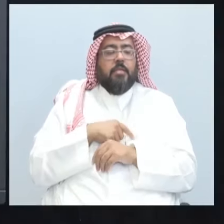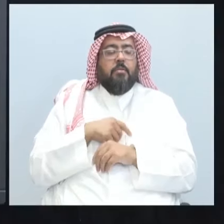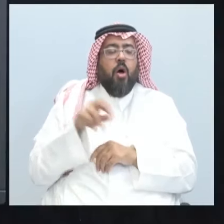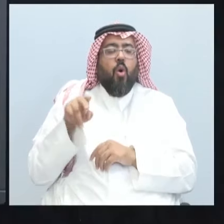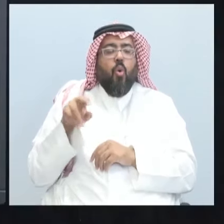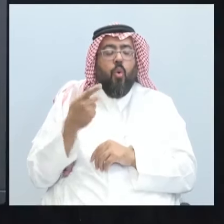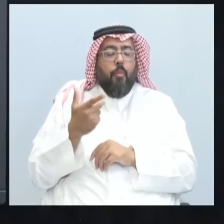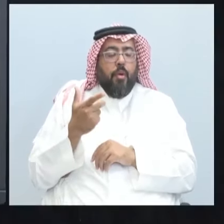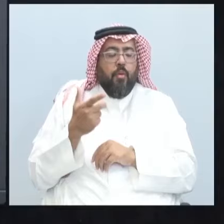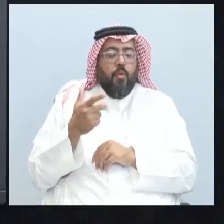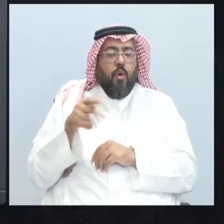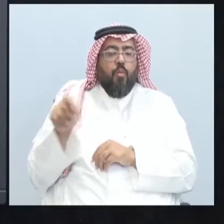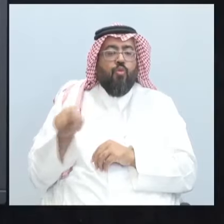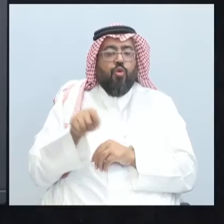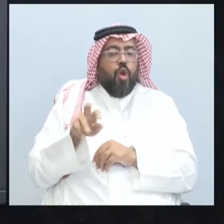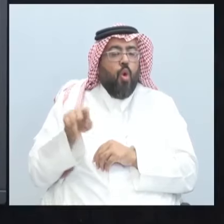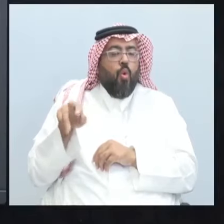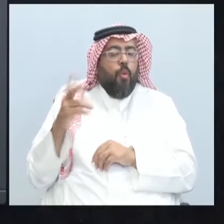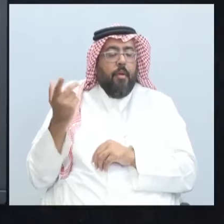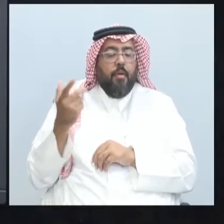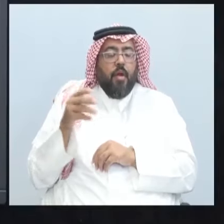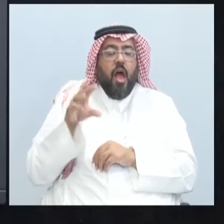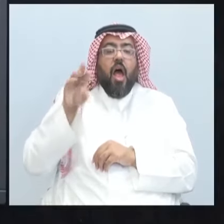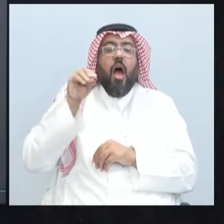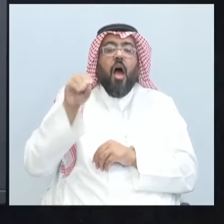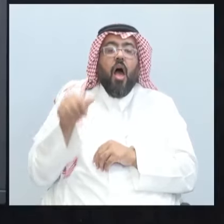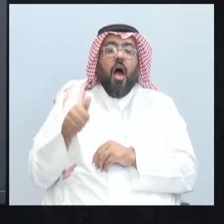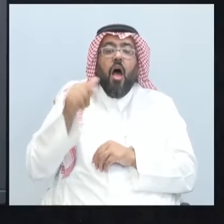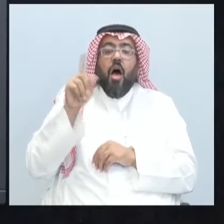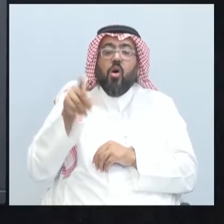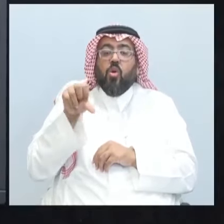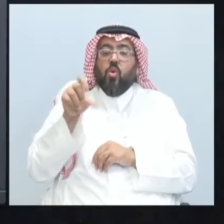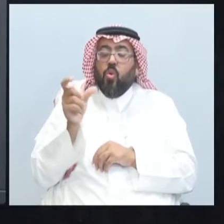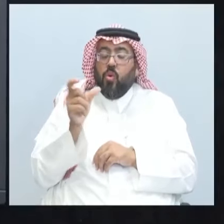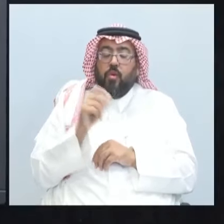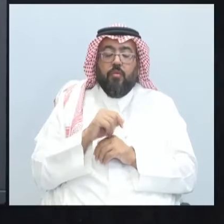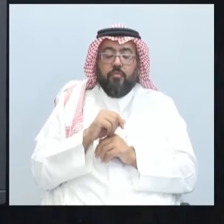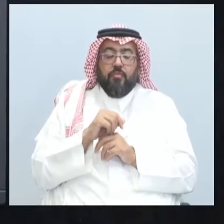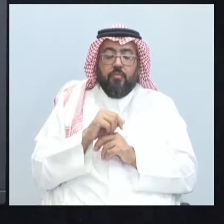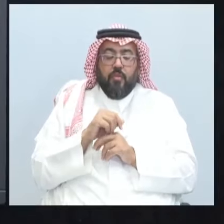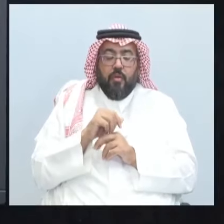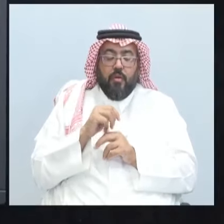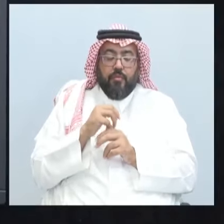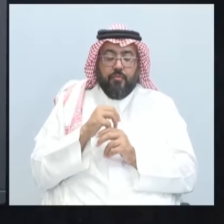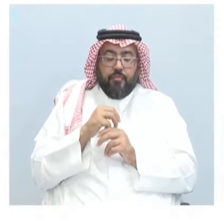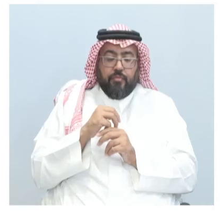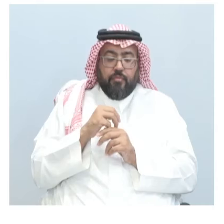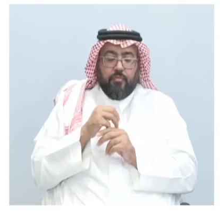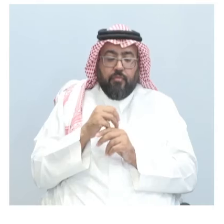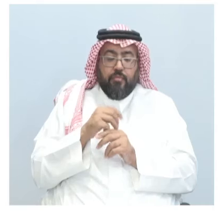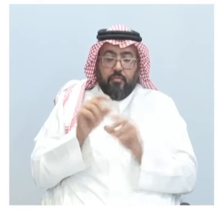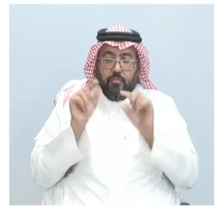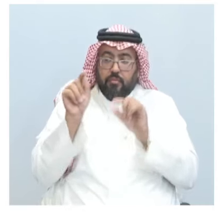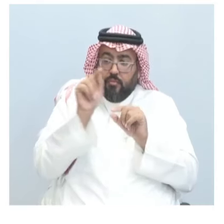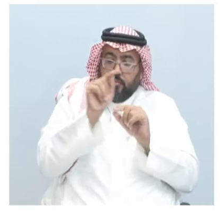هو اخوه احسنتم هارون عليه السلام ممتاز بارك الله فيكم اذا نكتب في